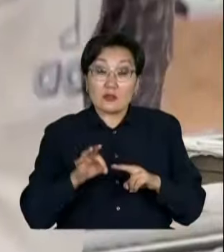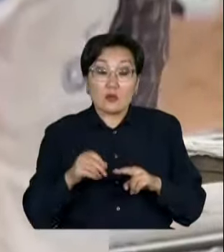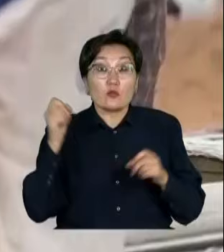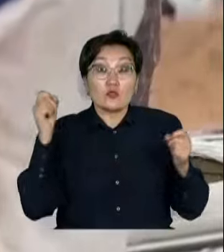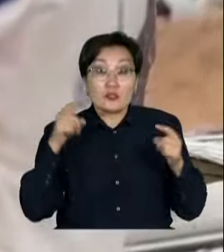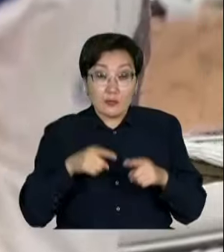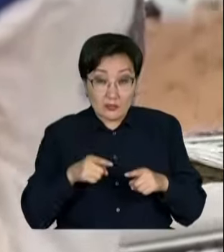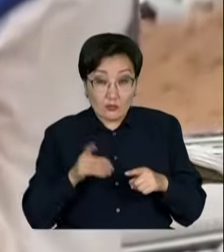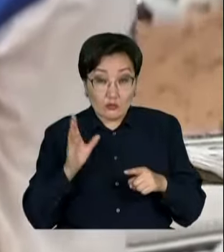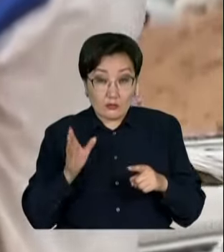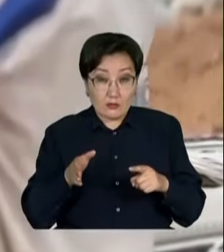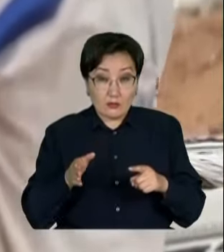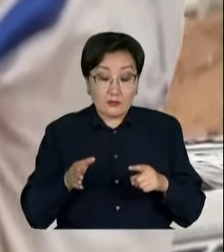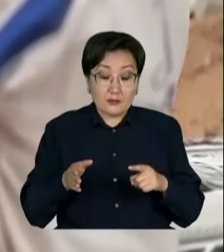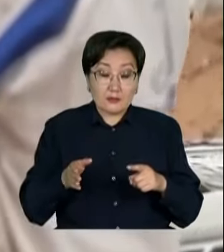болып,